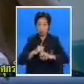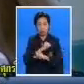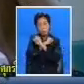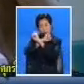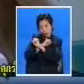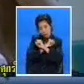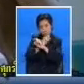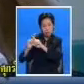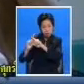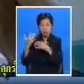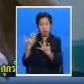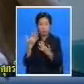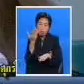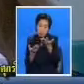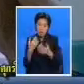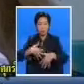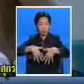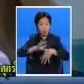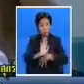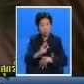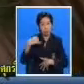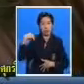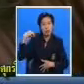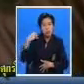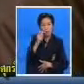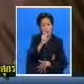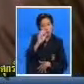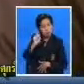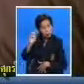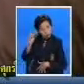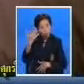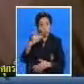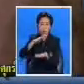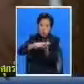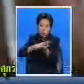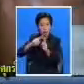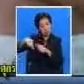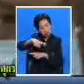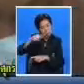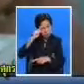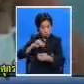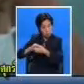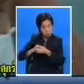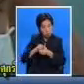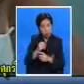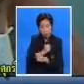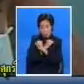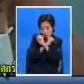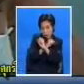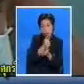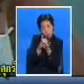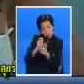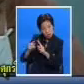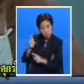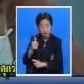และก็อาจจะมีอสมของชุมชนก็ดีหรือสถาบันการศึกษาลุกขึ้นมามากขึ้นจะดีนะครับดีครับจริงๆแล้วเราก็ส่งเสริมทุกองค์กร